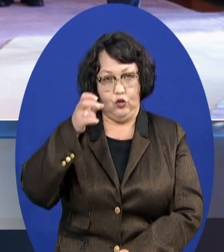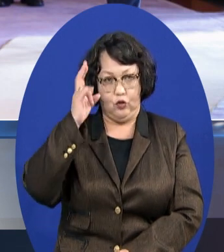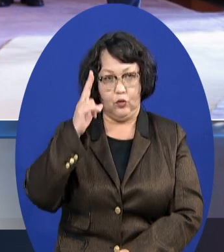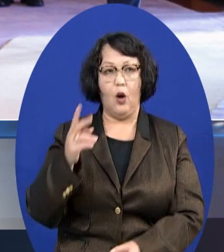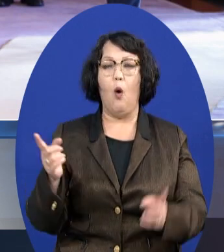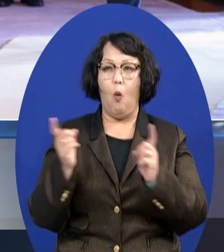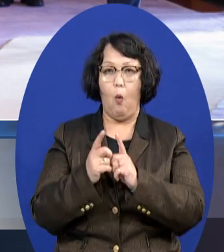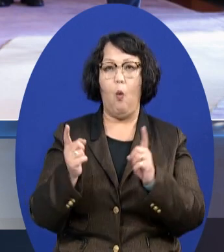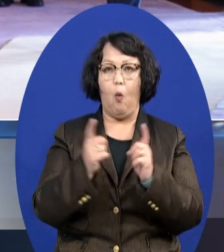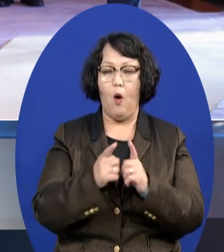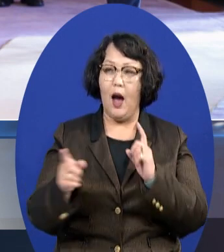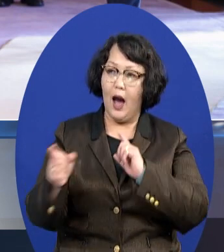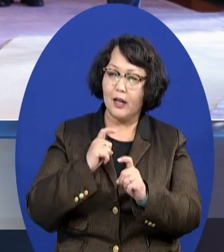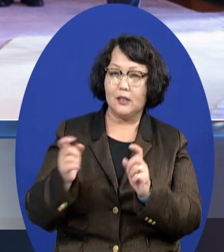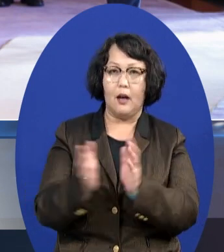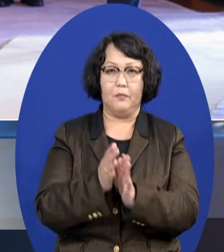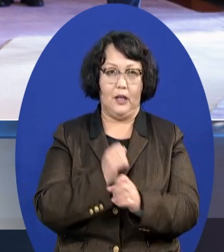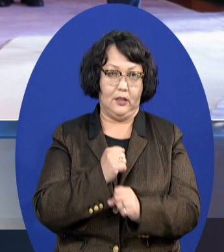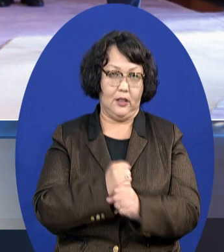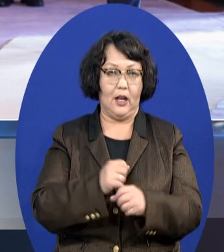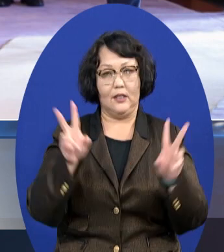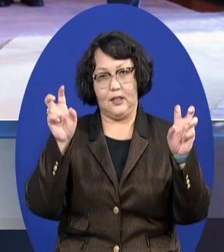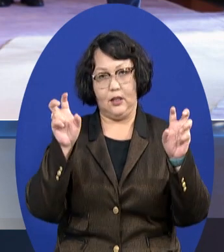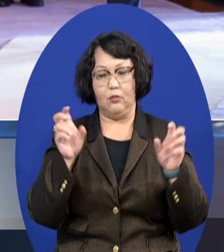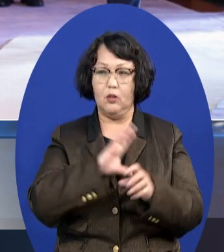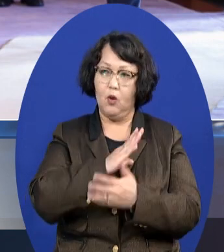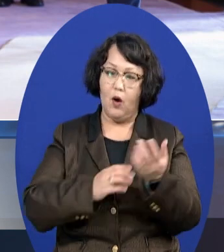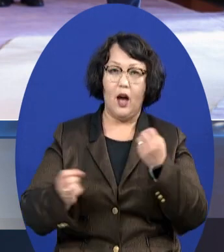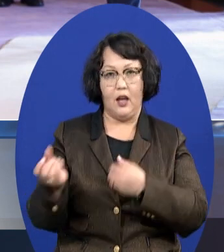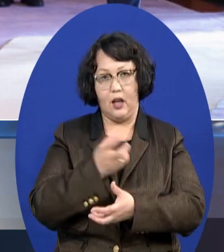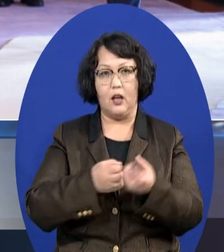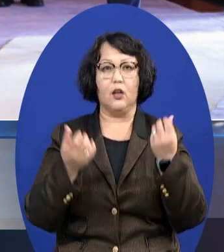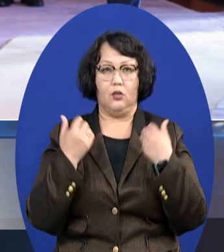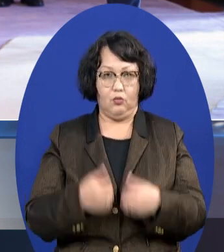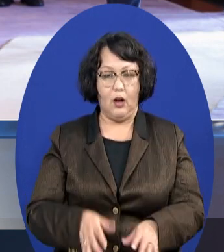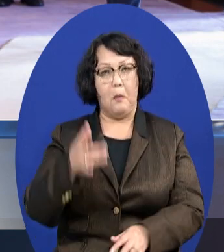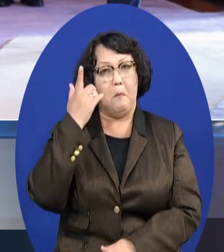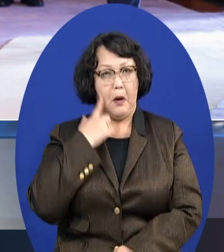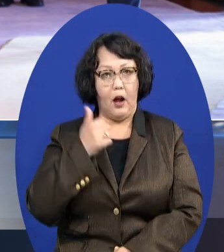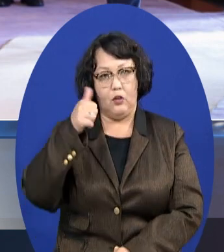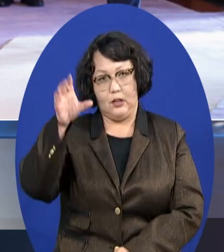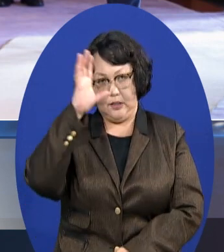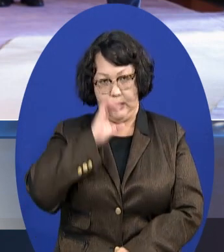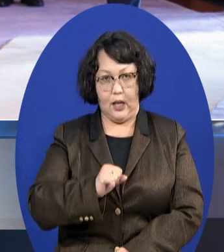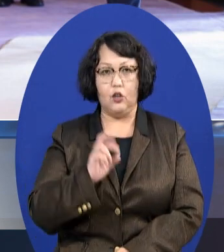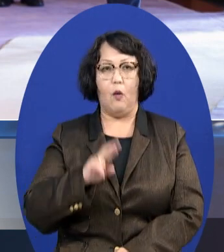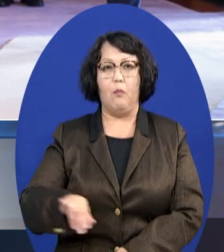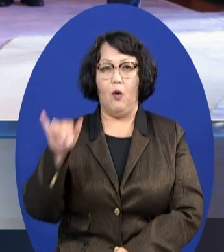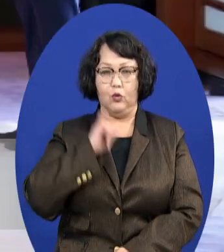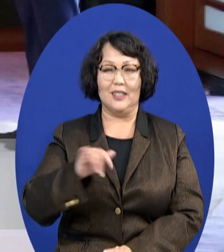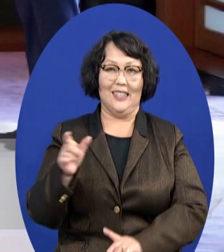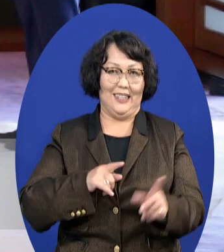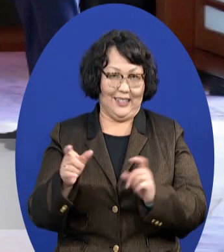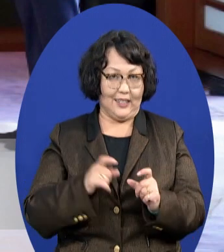нартай уулзаж, хоёр талын харилцаа болоод өргөн хүрээтэй сэдвэр элэгсэг дотно ярилцсан байна. За маргааш Ерөнхий сайд Л.Оюун Эрдэнэ Япон улсын эдийн